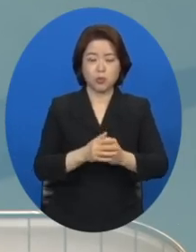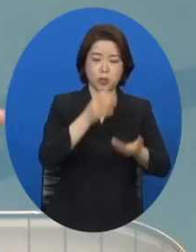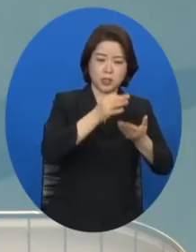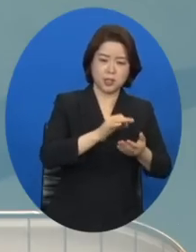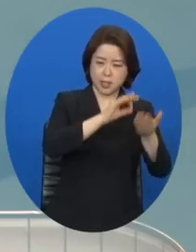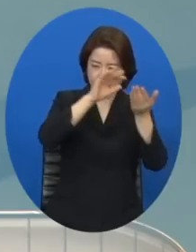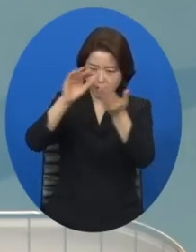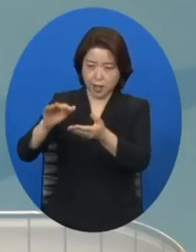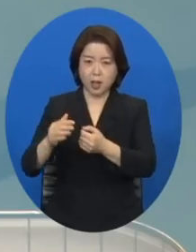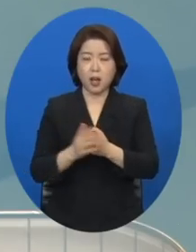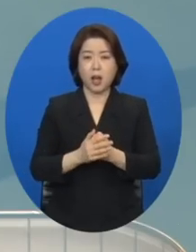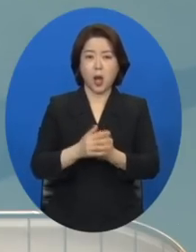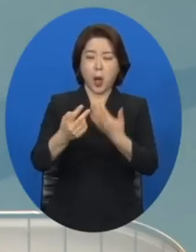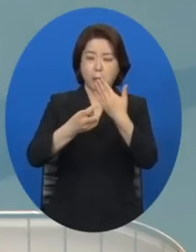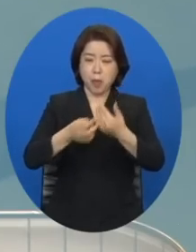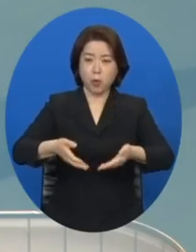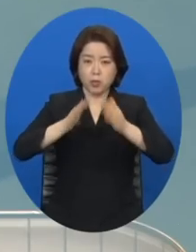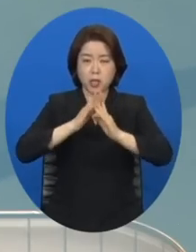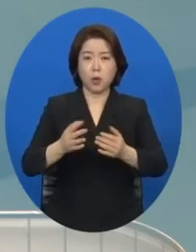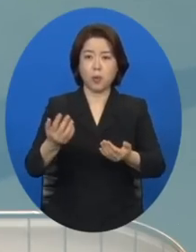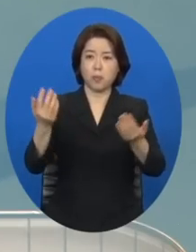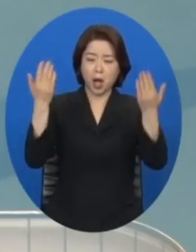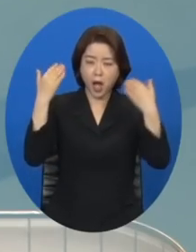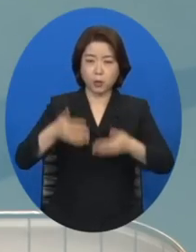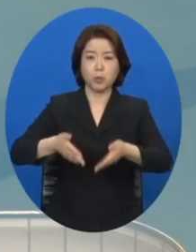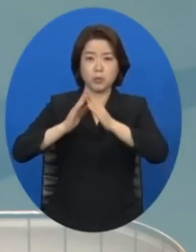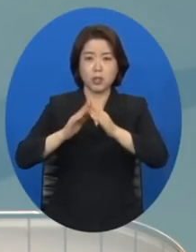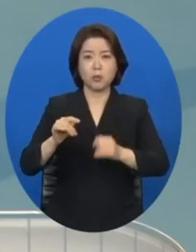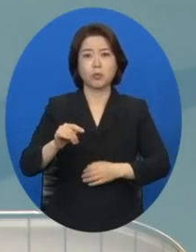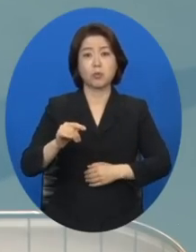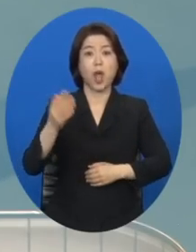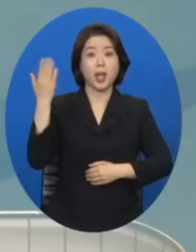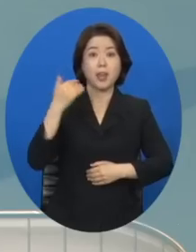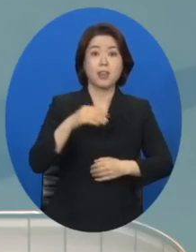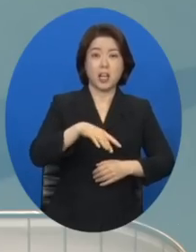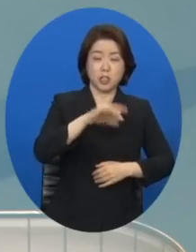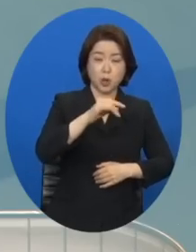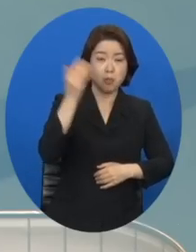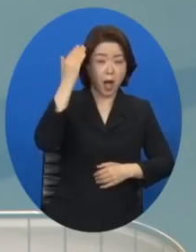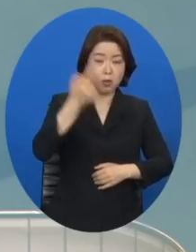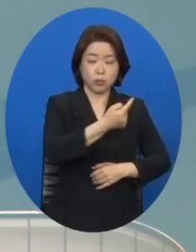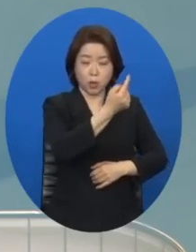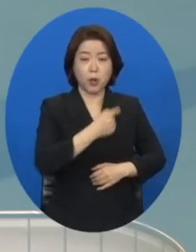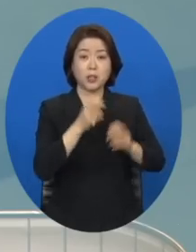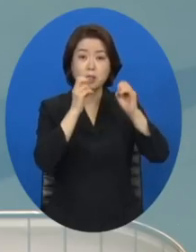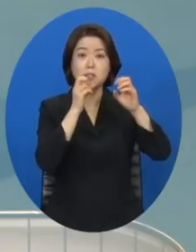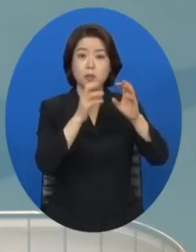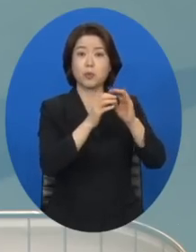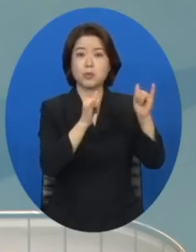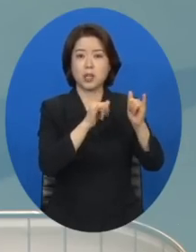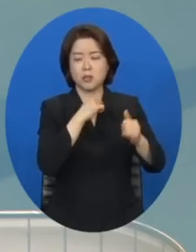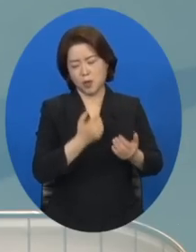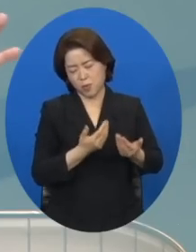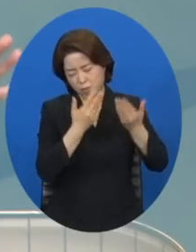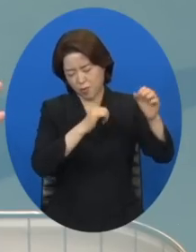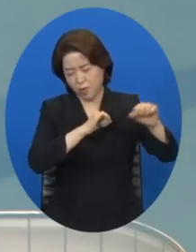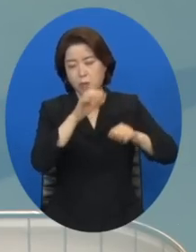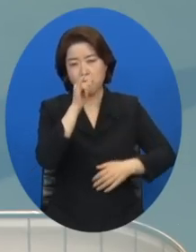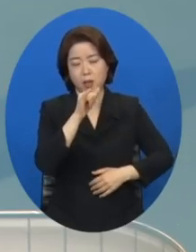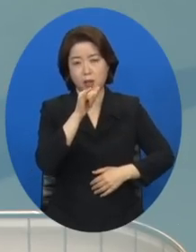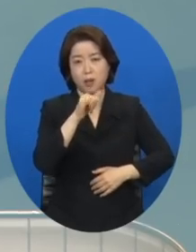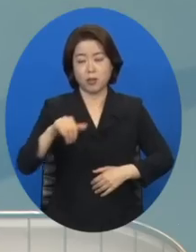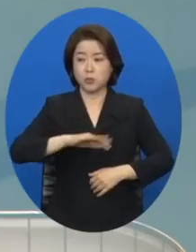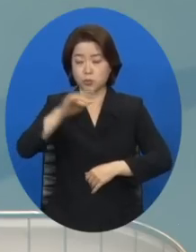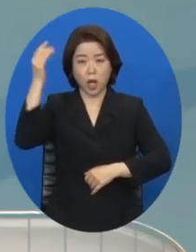병원을 세우고 학교를 세우고 얼마나 희생적이고 헌신적이었습니까 그래서 복음이 전파되었던 것인데 지금 이제 100년이